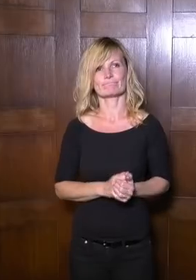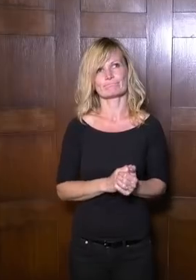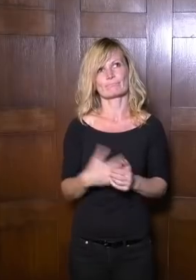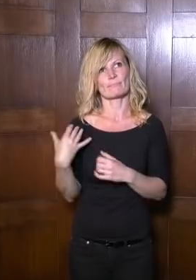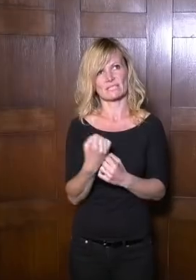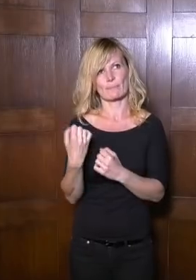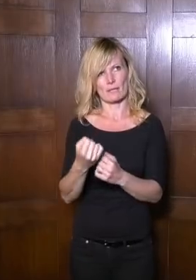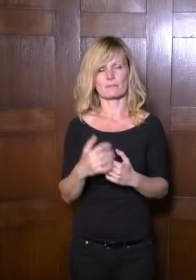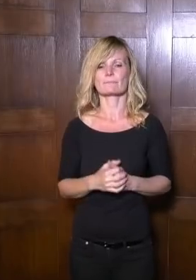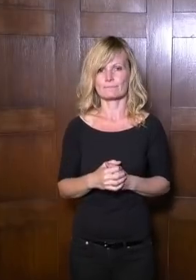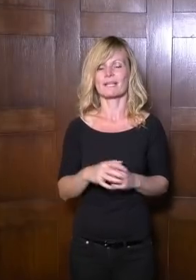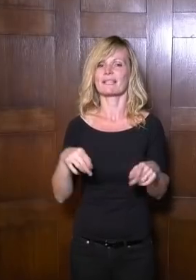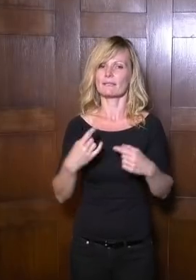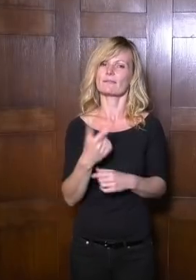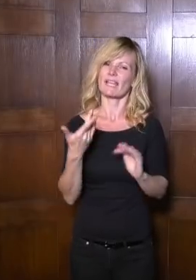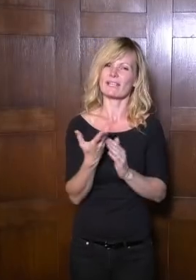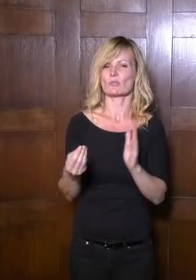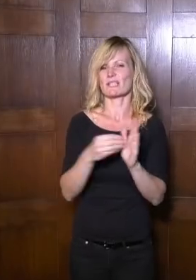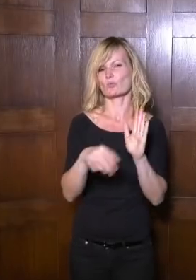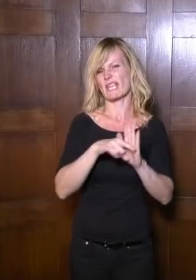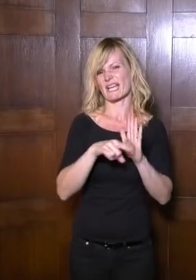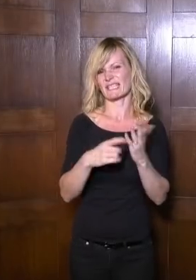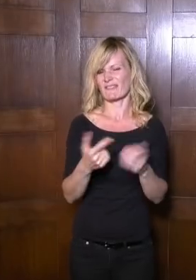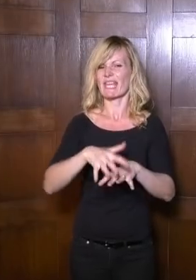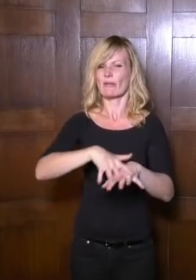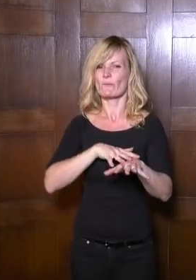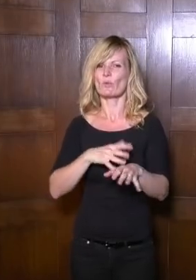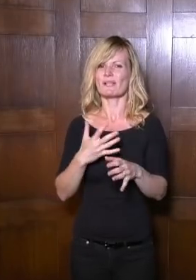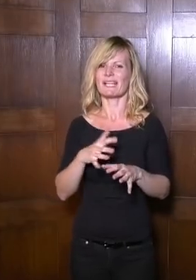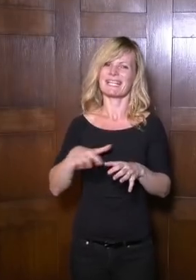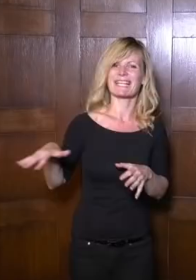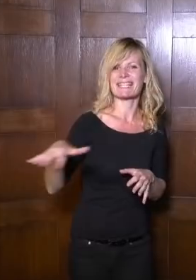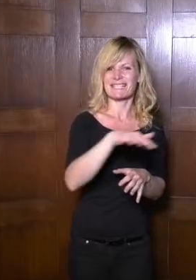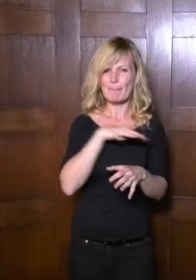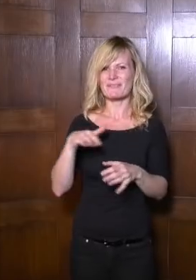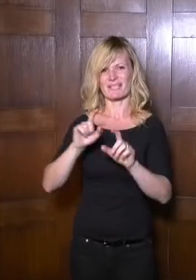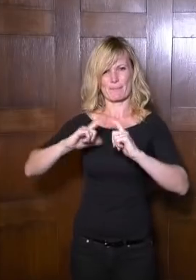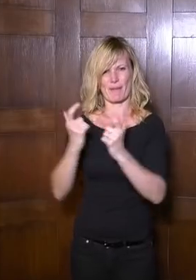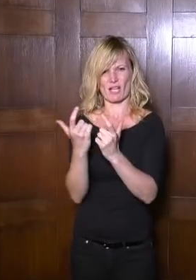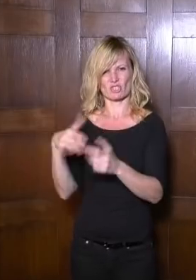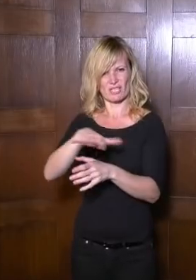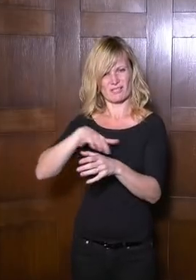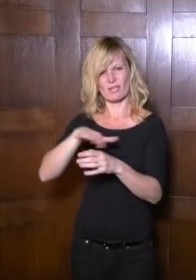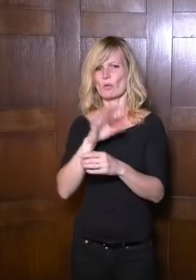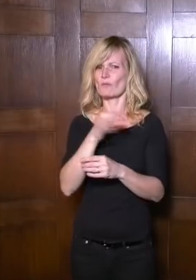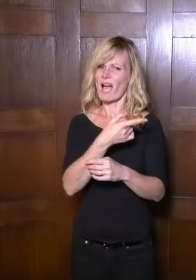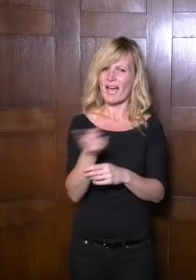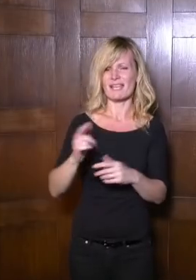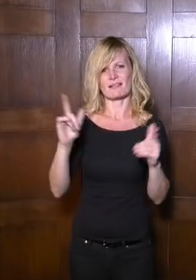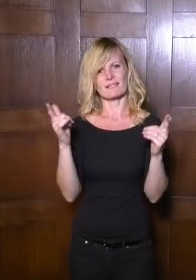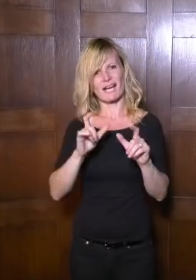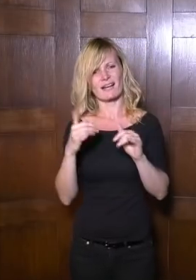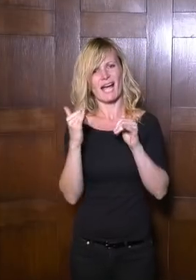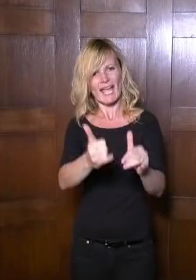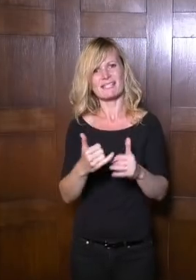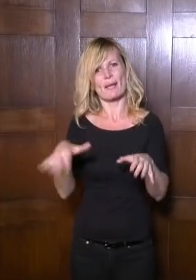Negatives. Wirklich das Gefühl für die gesamte Branche, und da spreche ich für die Reisebüros und für die Reiseveranstalter, für die Busunternehmer, wirklich bis